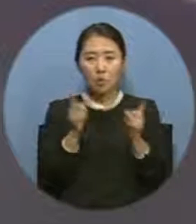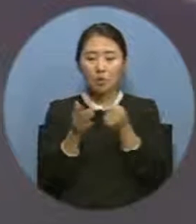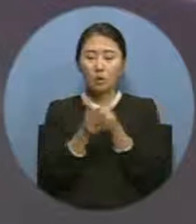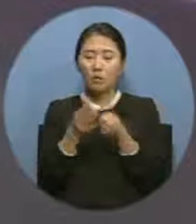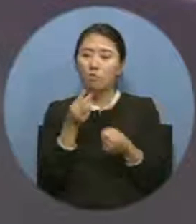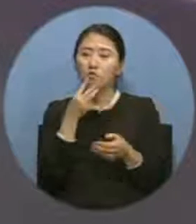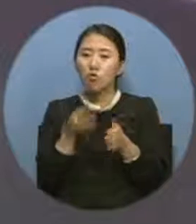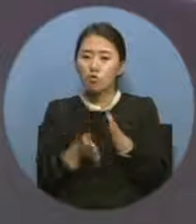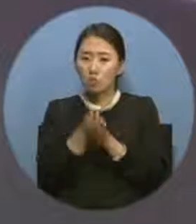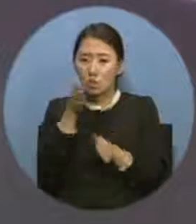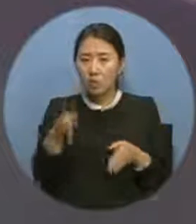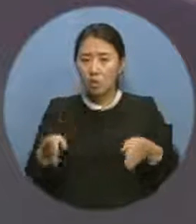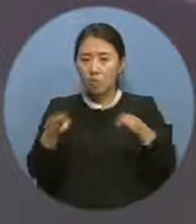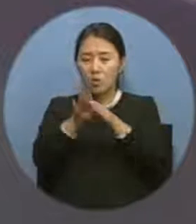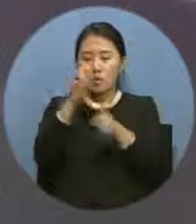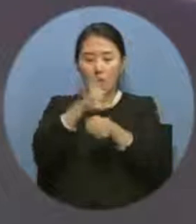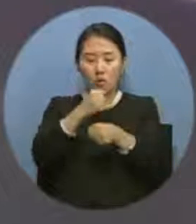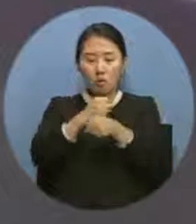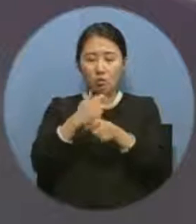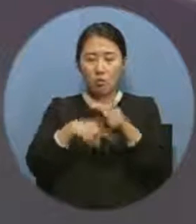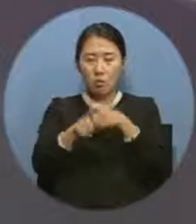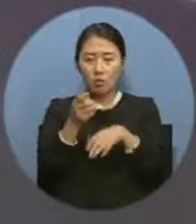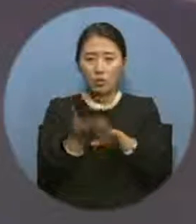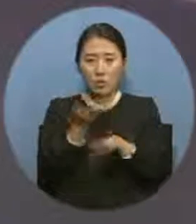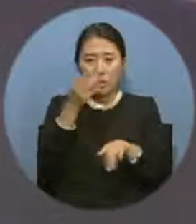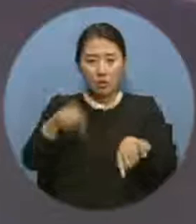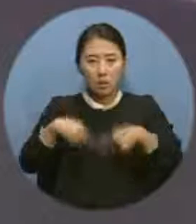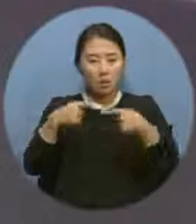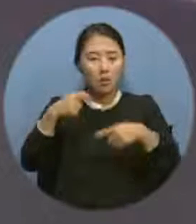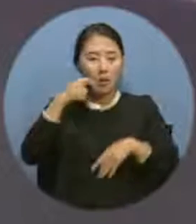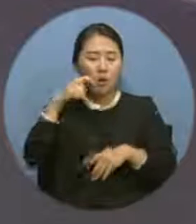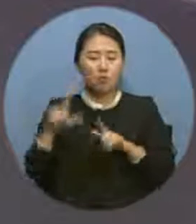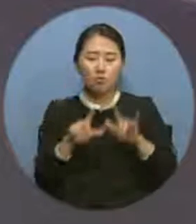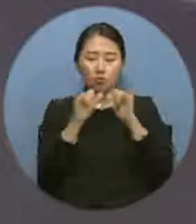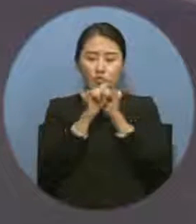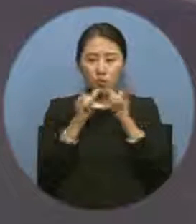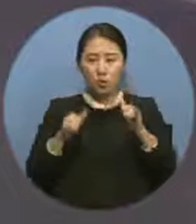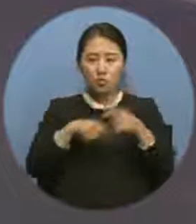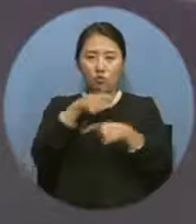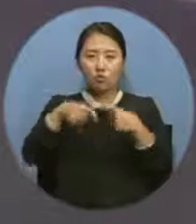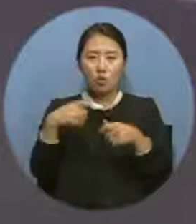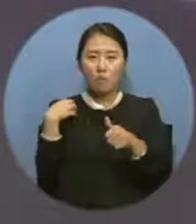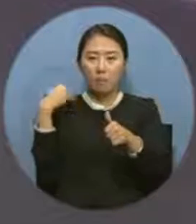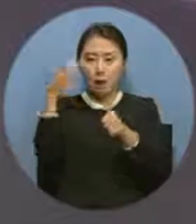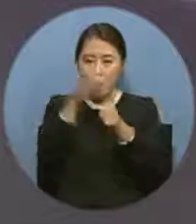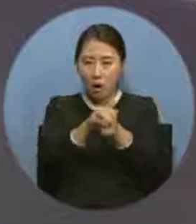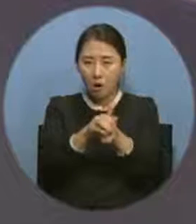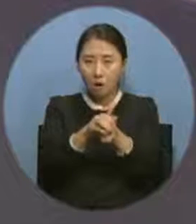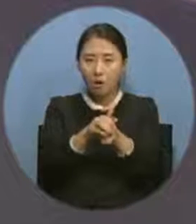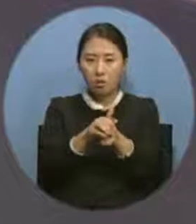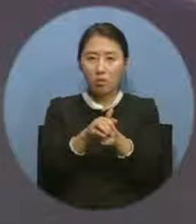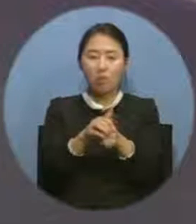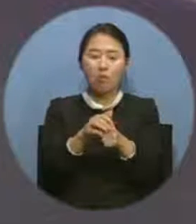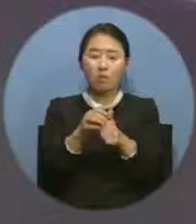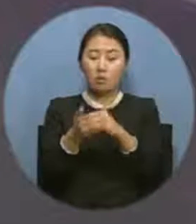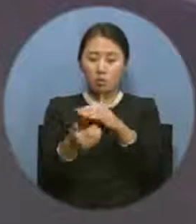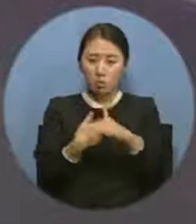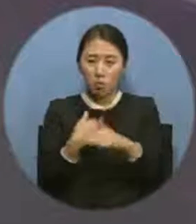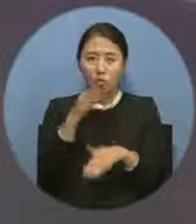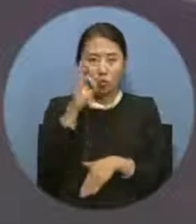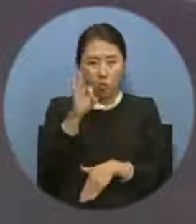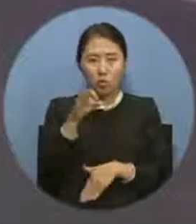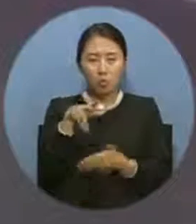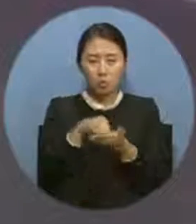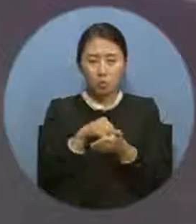건물만 지워주고 더 이상의 개입 없이 주민들에게 운영을 맡긴 건데요 운영에 전제 조건은 아무래도 돈입니다